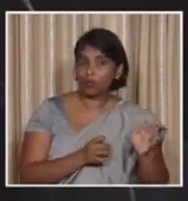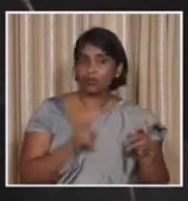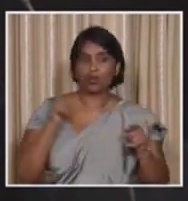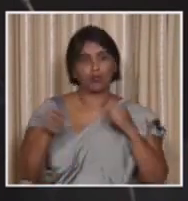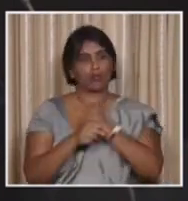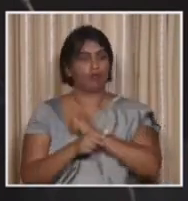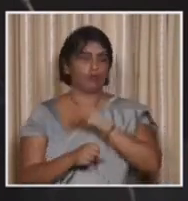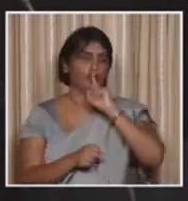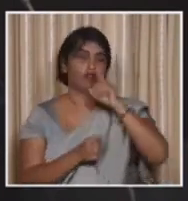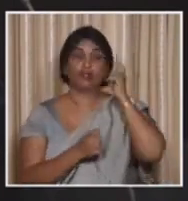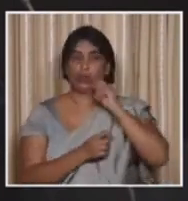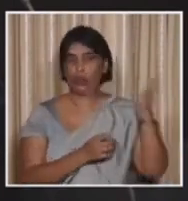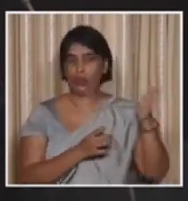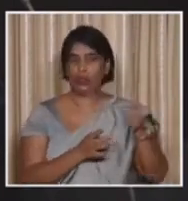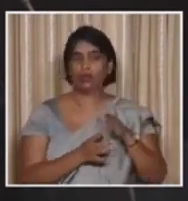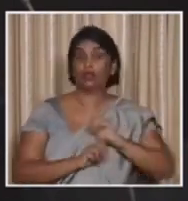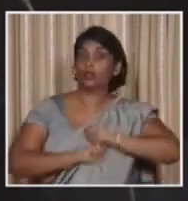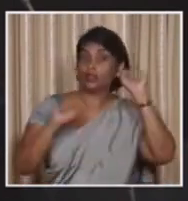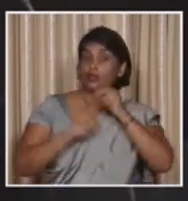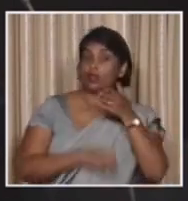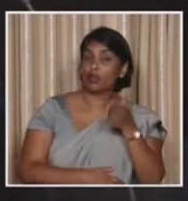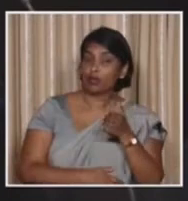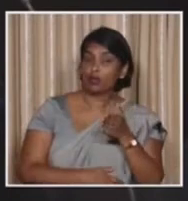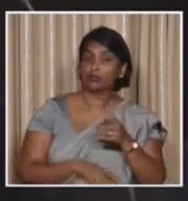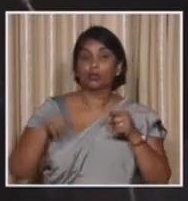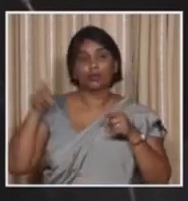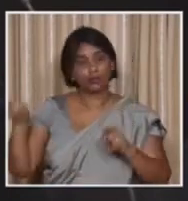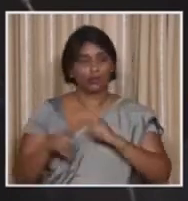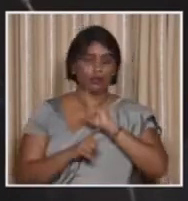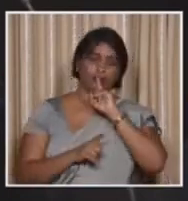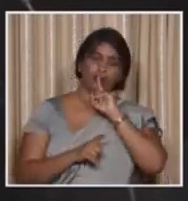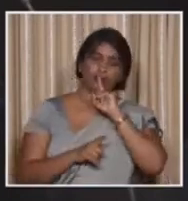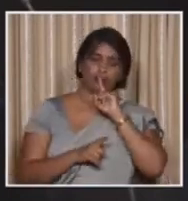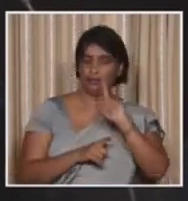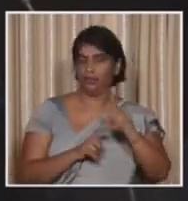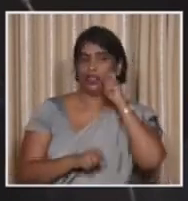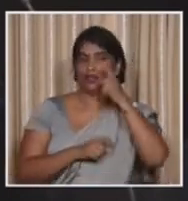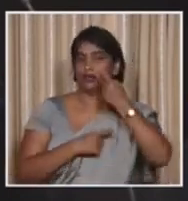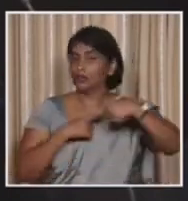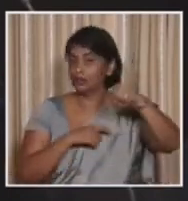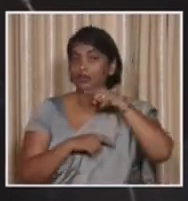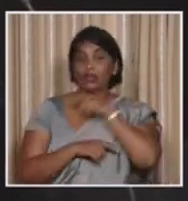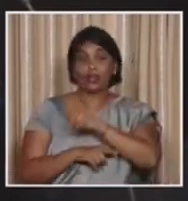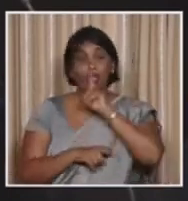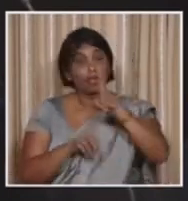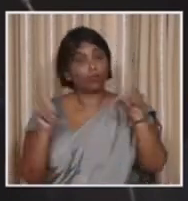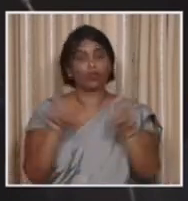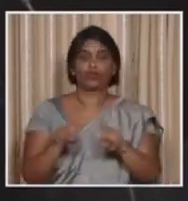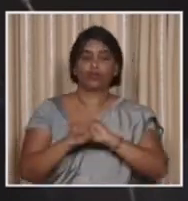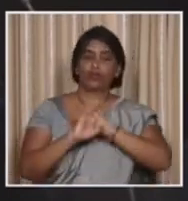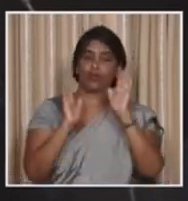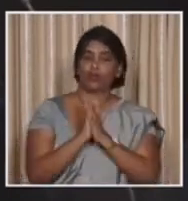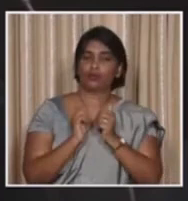එකත් ඔවුන් නිර්වචනය කරනවා. උද්ඝෝෂණය කරන විදියත් ඔවුන් පුරවැසියන්ගේ ඔවුන් කියන විදියට තමයි